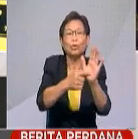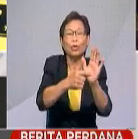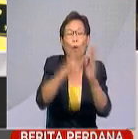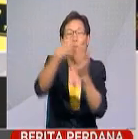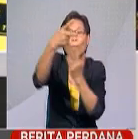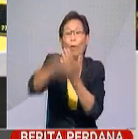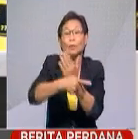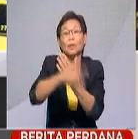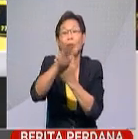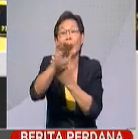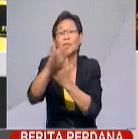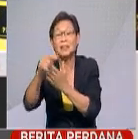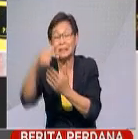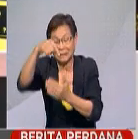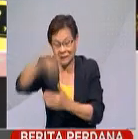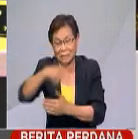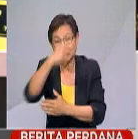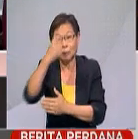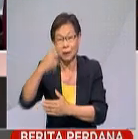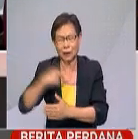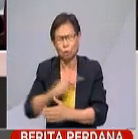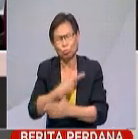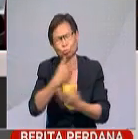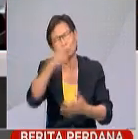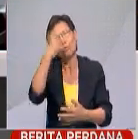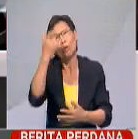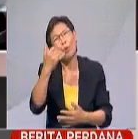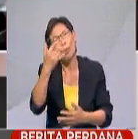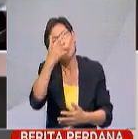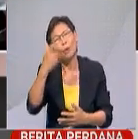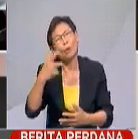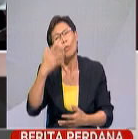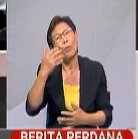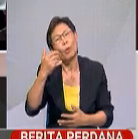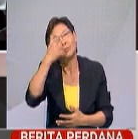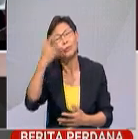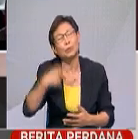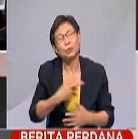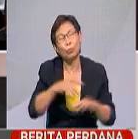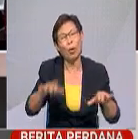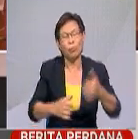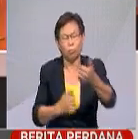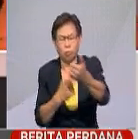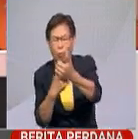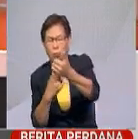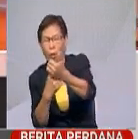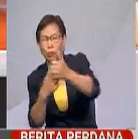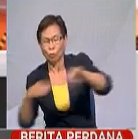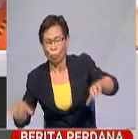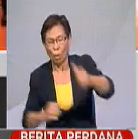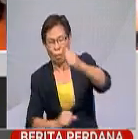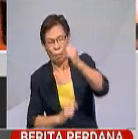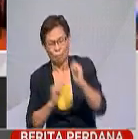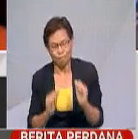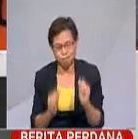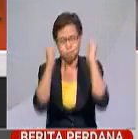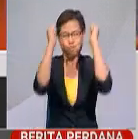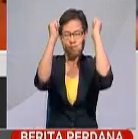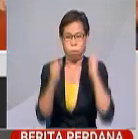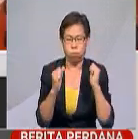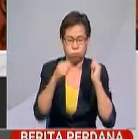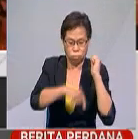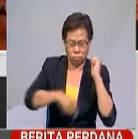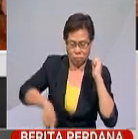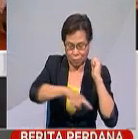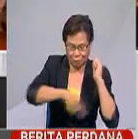ini, memandangkan kita telah lama membuat kerja-kerja foundation ataupun asas untuk pulau ini.